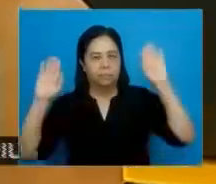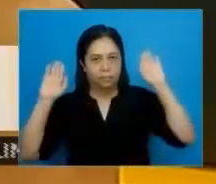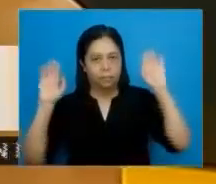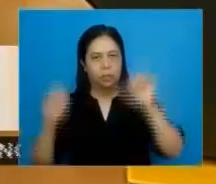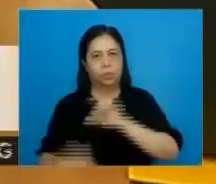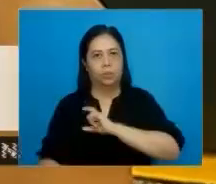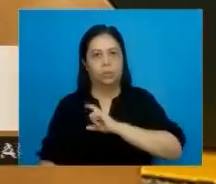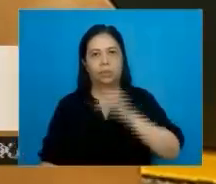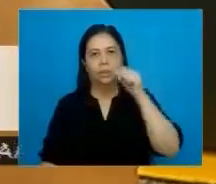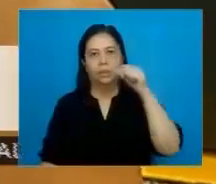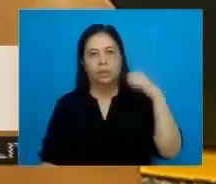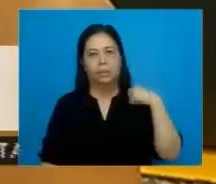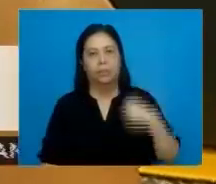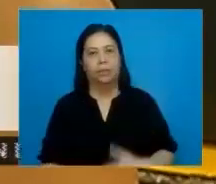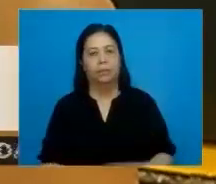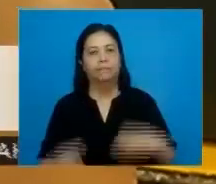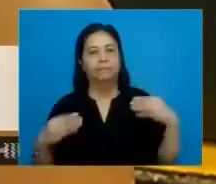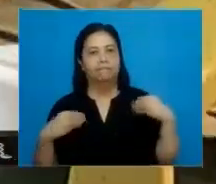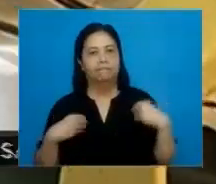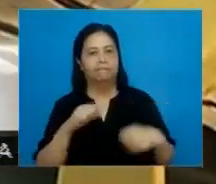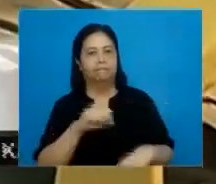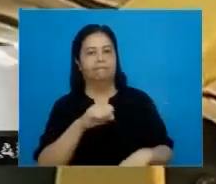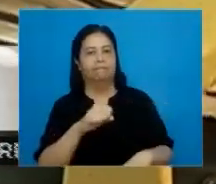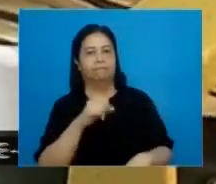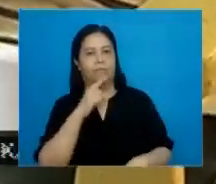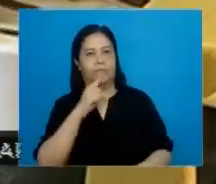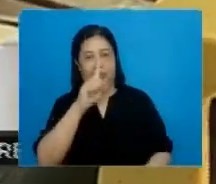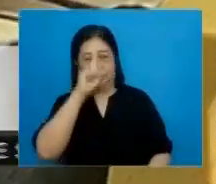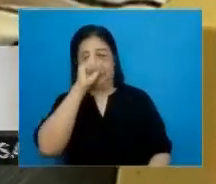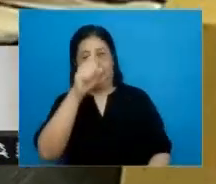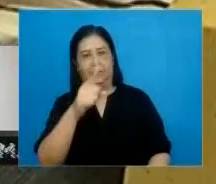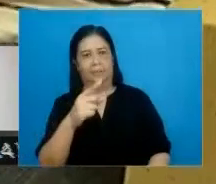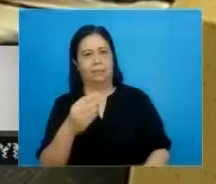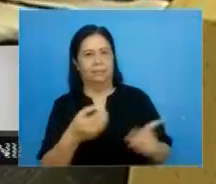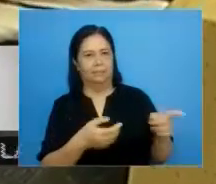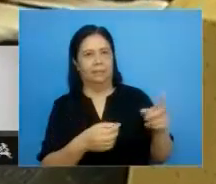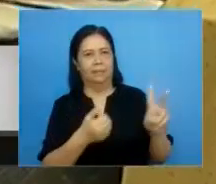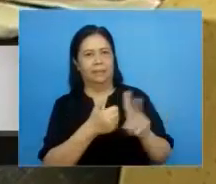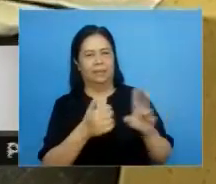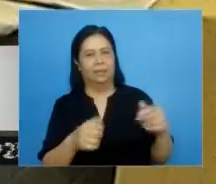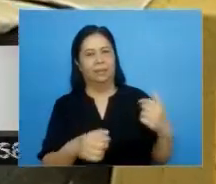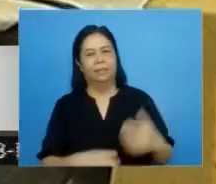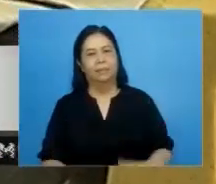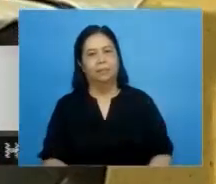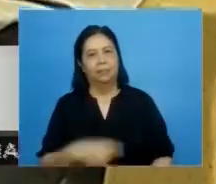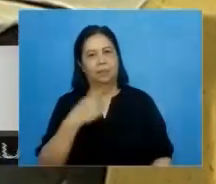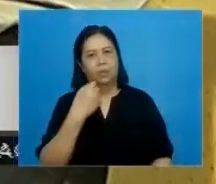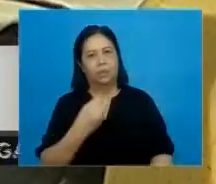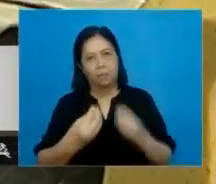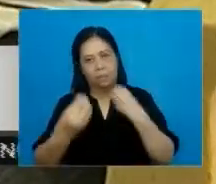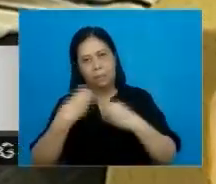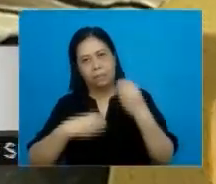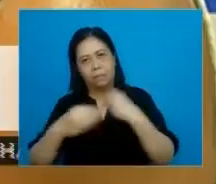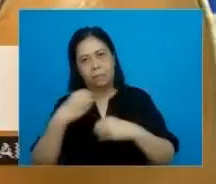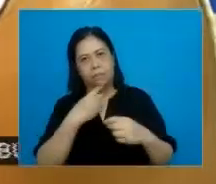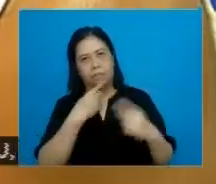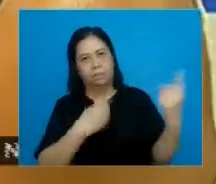kahapon. Aminado si Kalilak, napikon siya sa biktima. Eh, kumakain ako. Sabi sa akin,